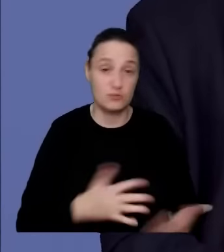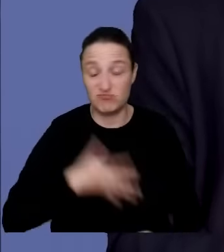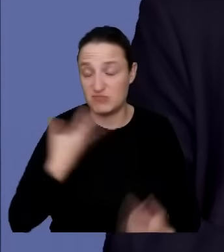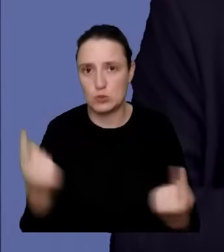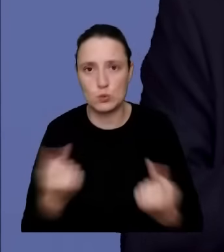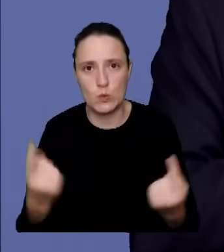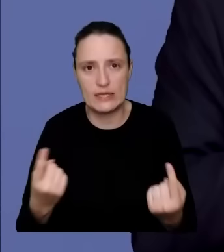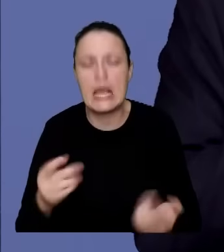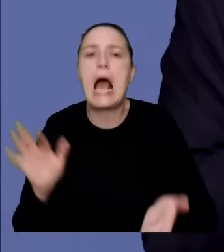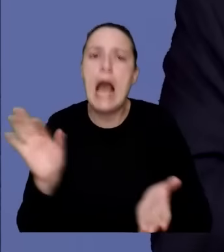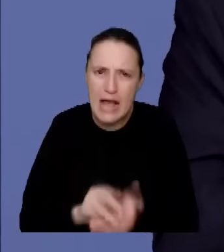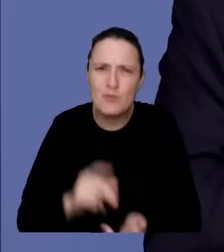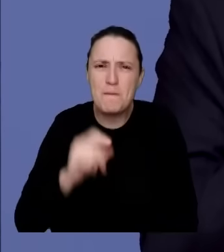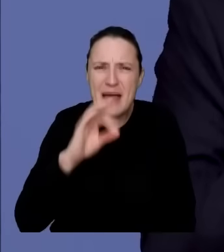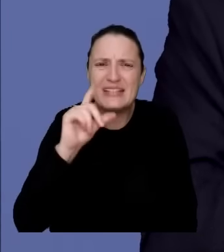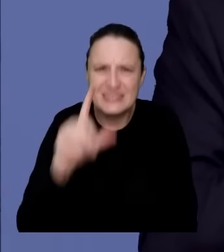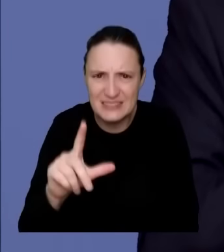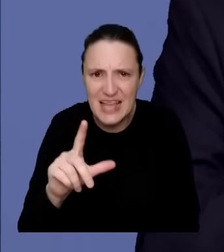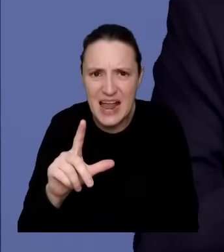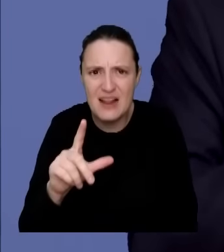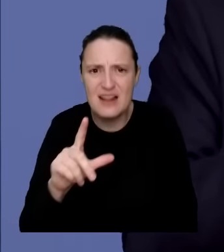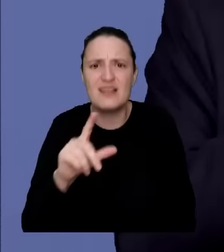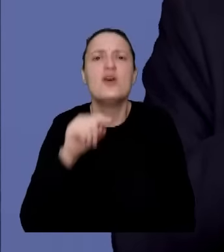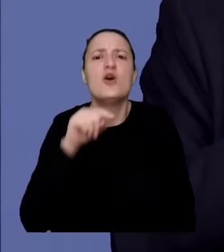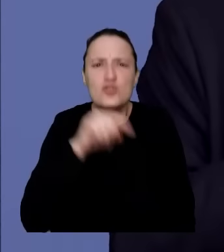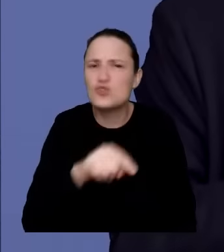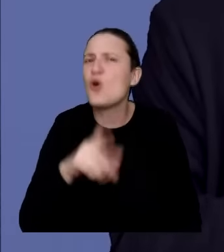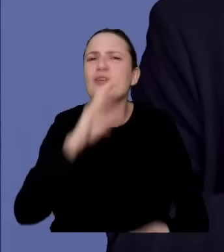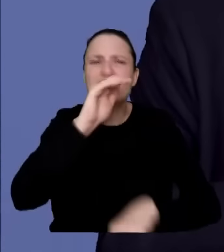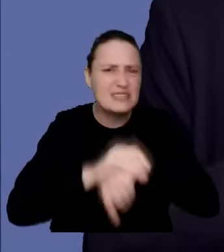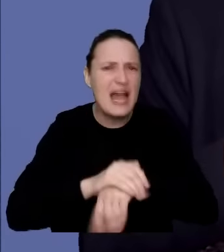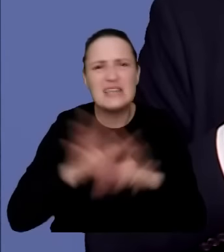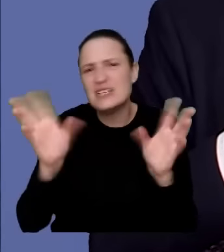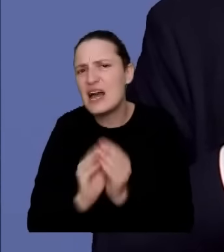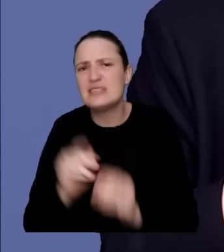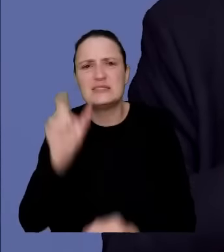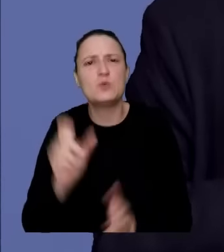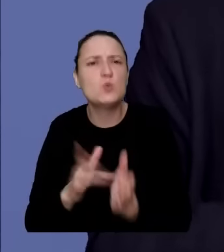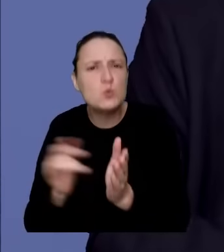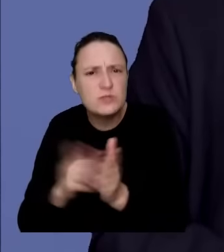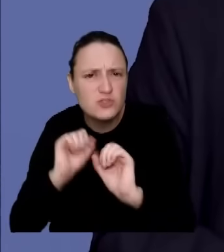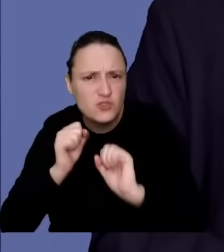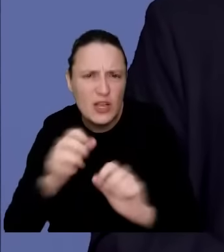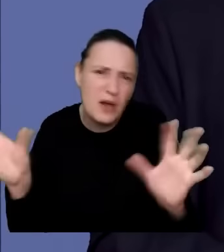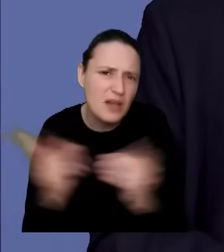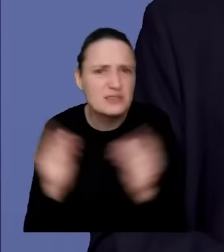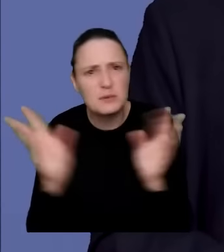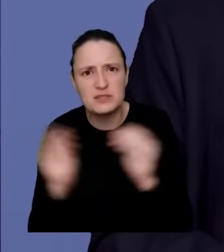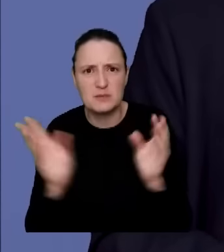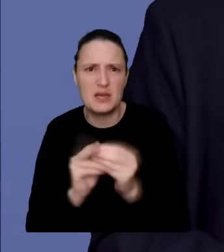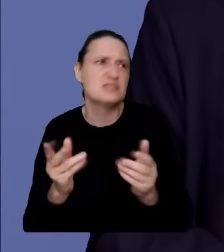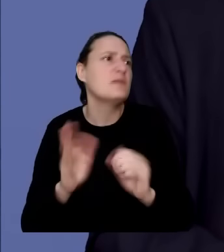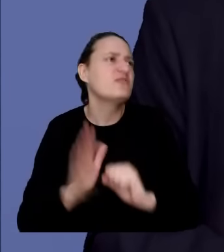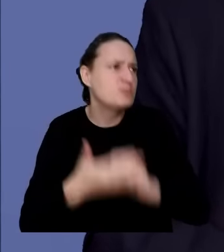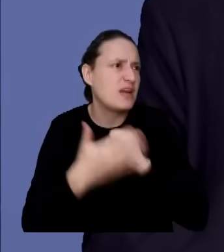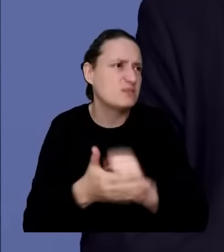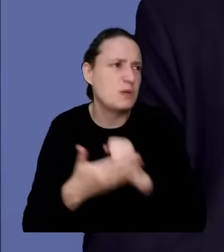że akurat właśnie PSL wchodzi w te buty Tuska i za wszelką cenę chce poprzeć te